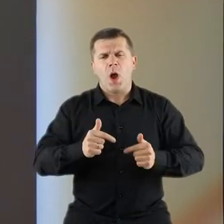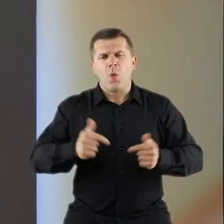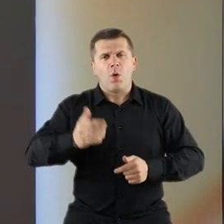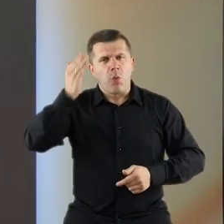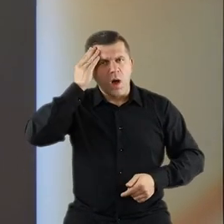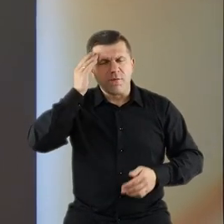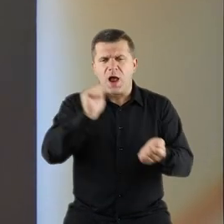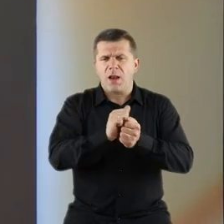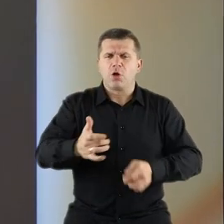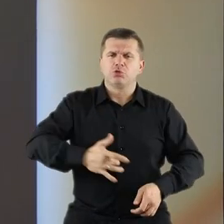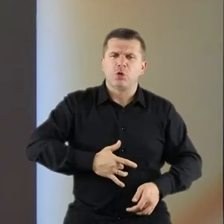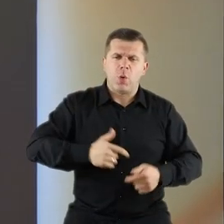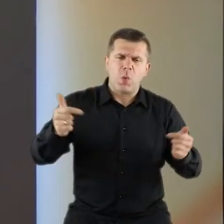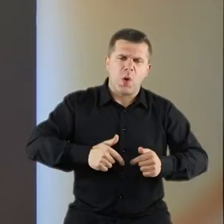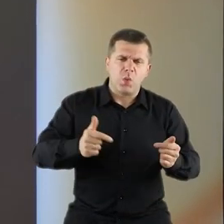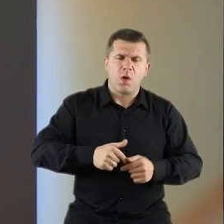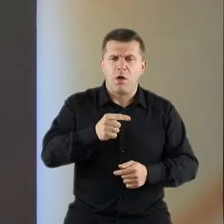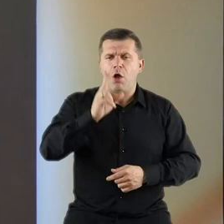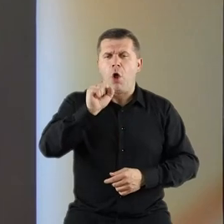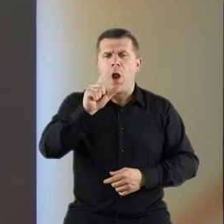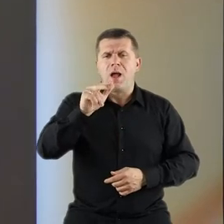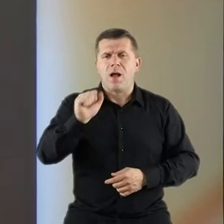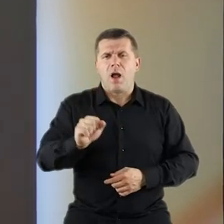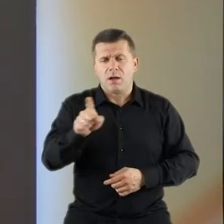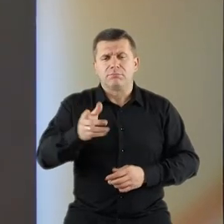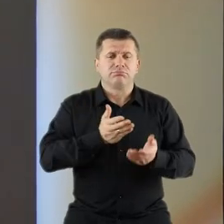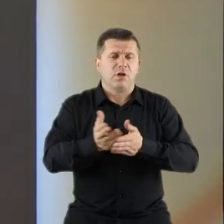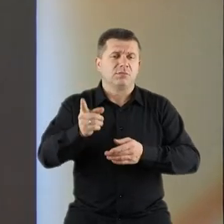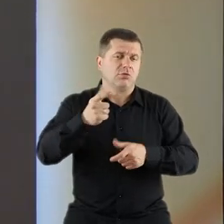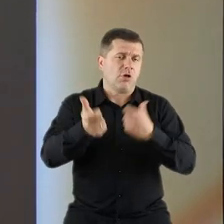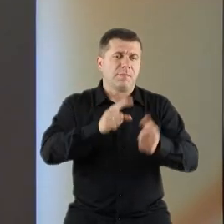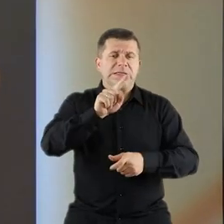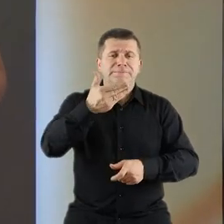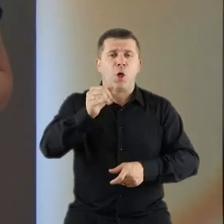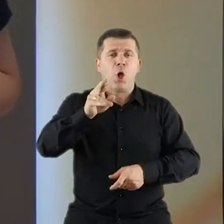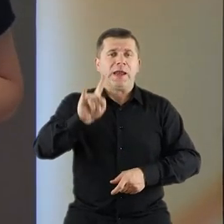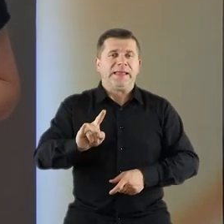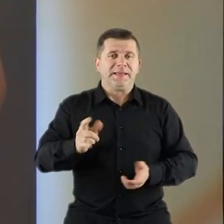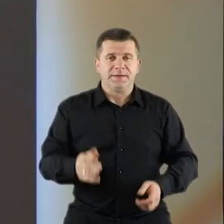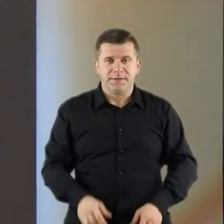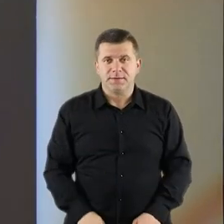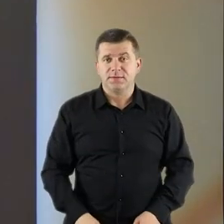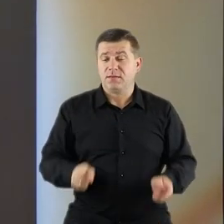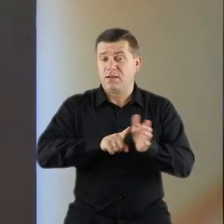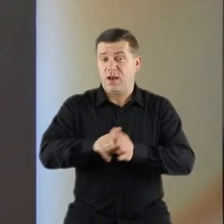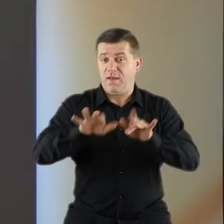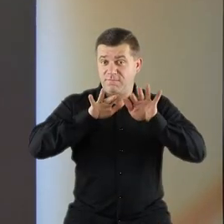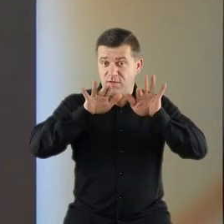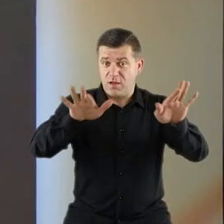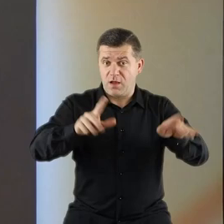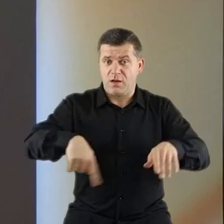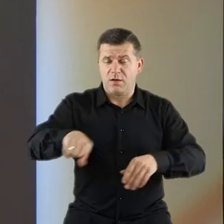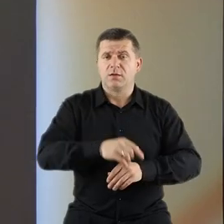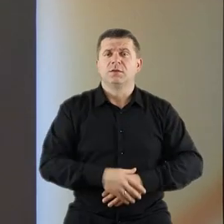w głowie i żołądku częstokroć może przypisywać to wpływom zmory również na wielu